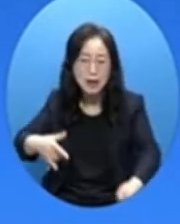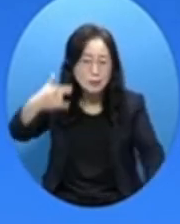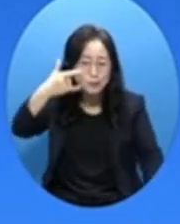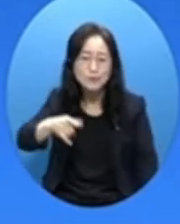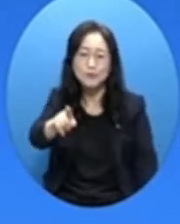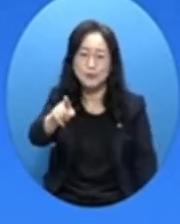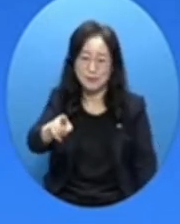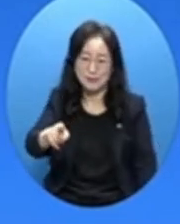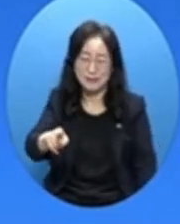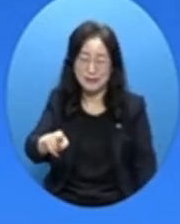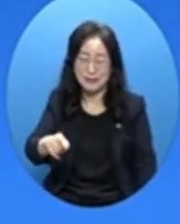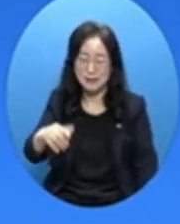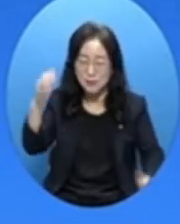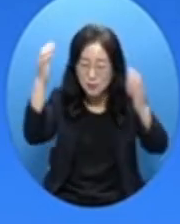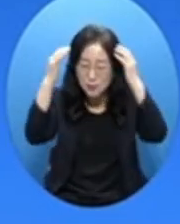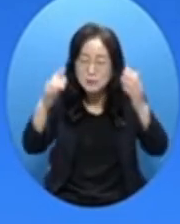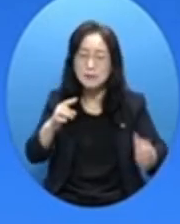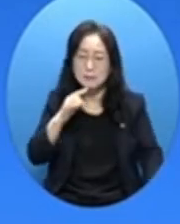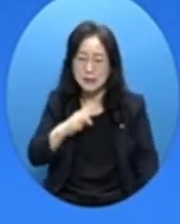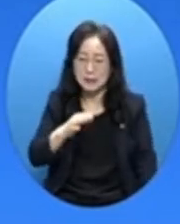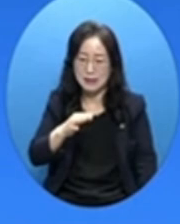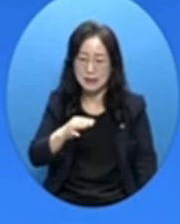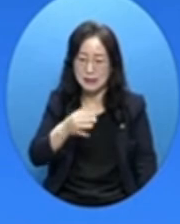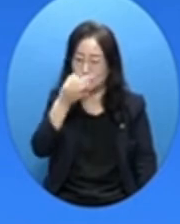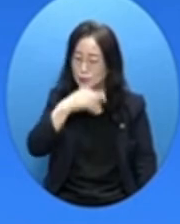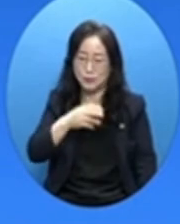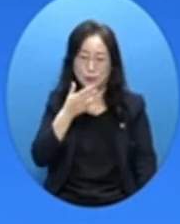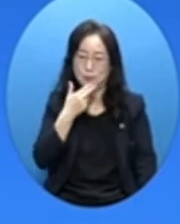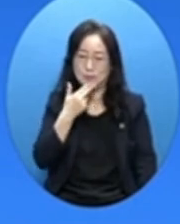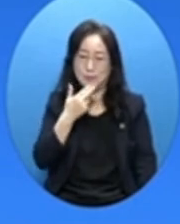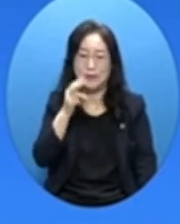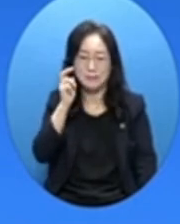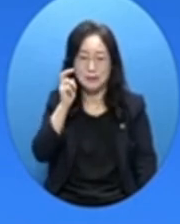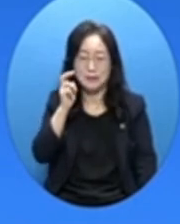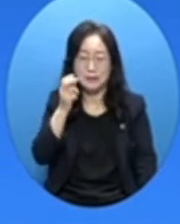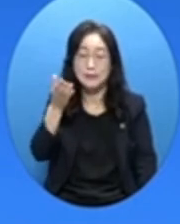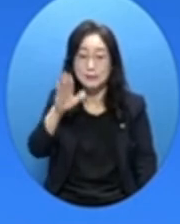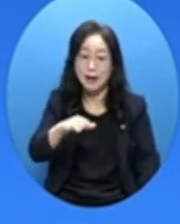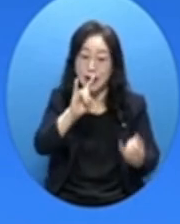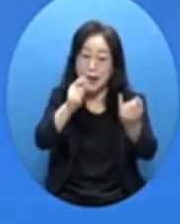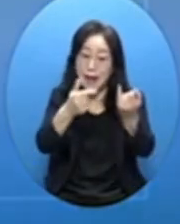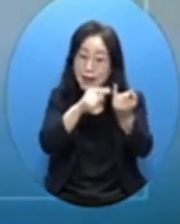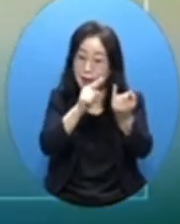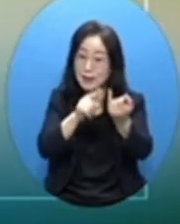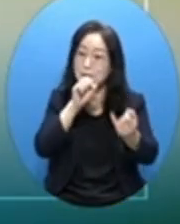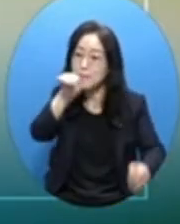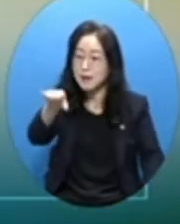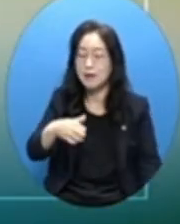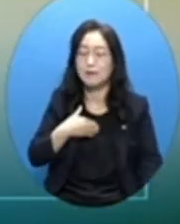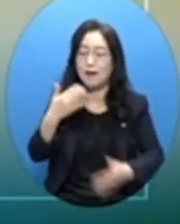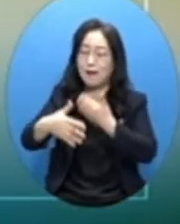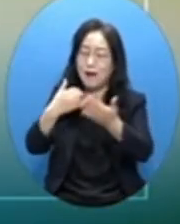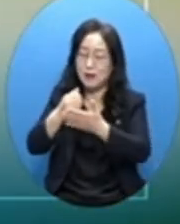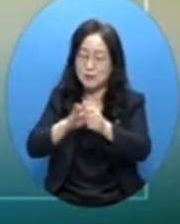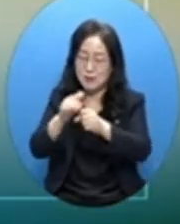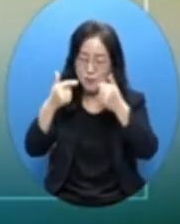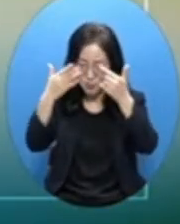가서 고생만 하지 도움이 안 될 거야. 그런데 앤이 말했습니다. 저는 하나님의 사랑을